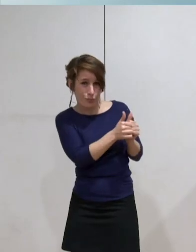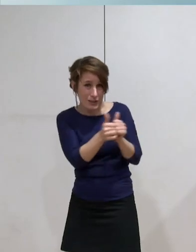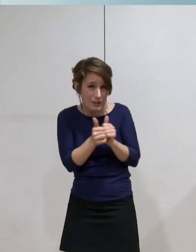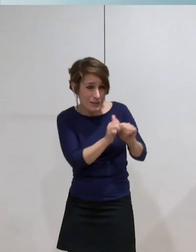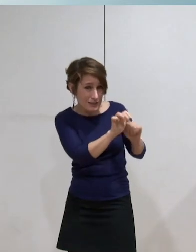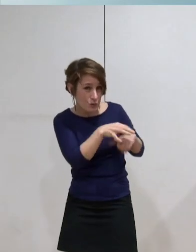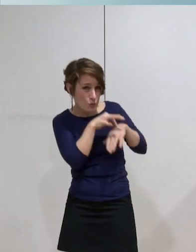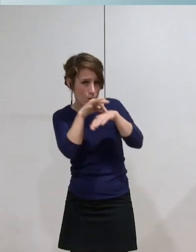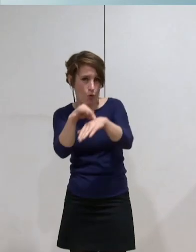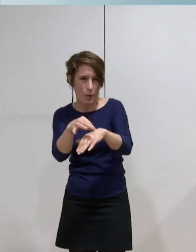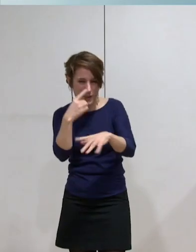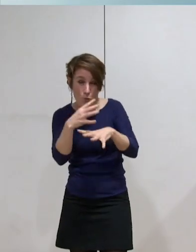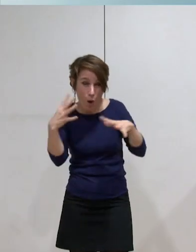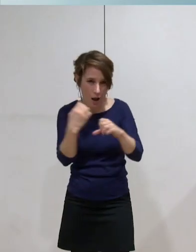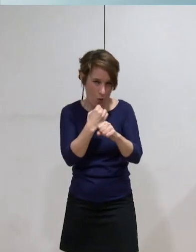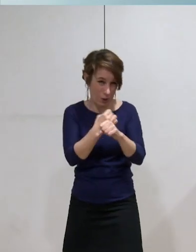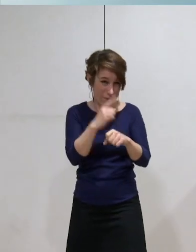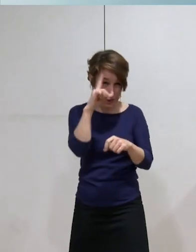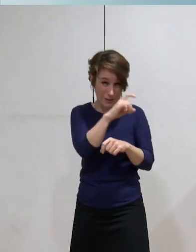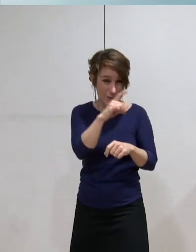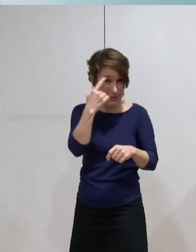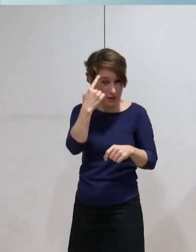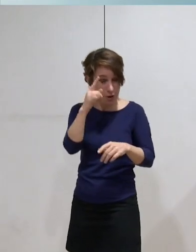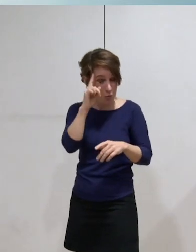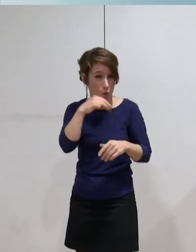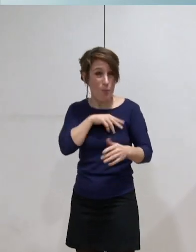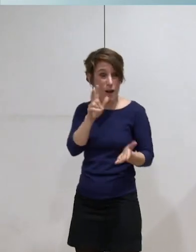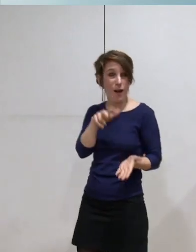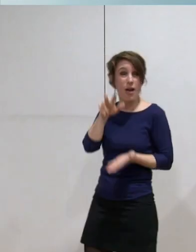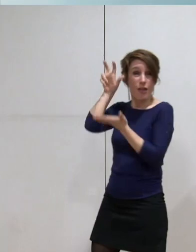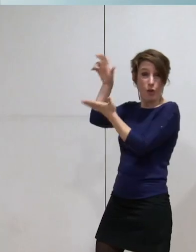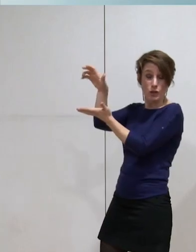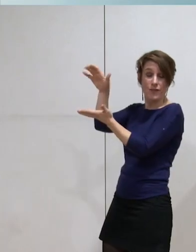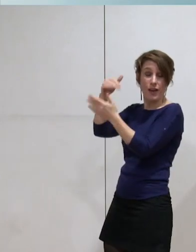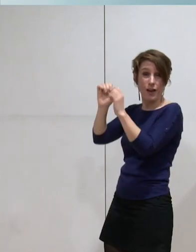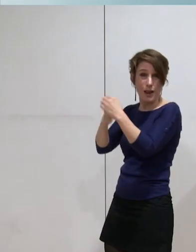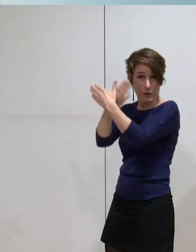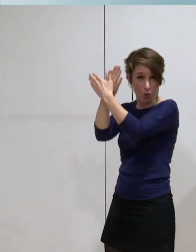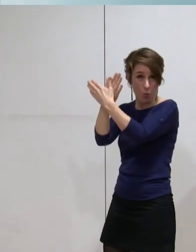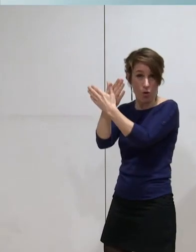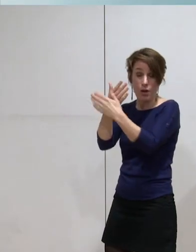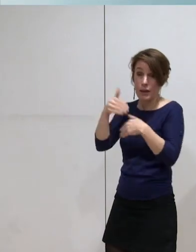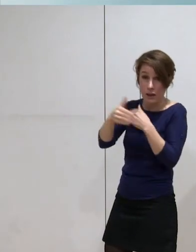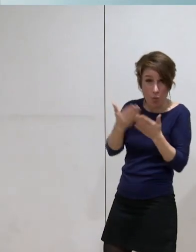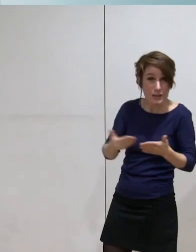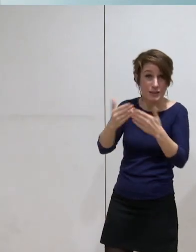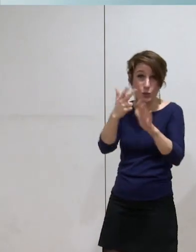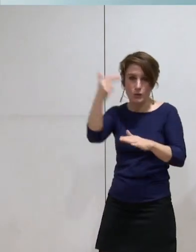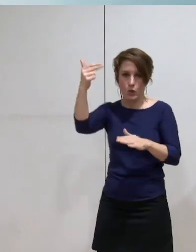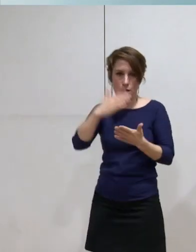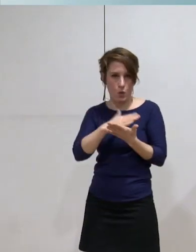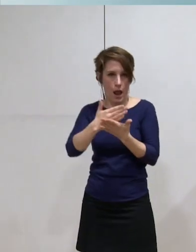raison notamment des transferts à la métropole et des incertitudes financières à échelle nationale